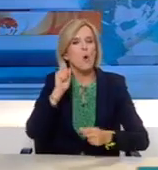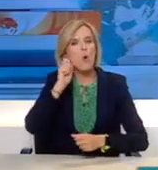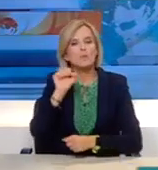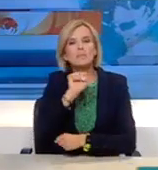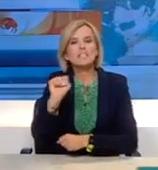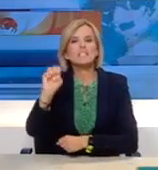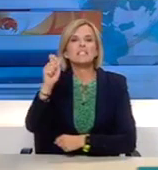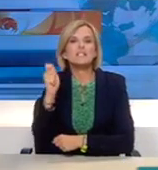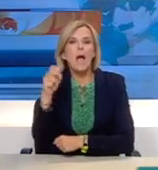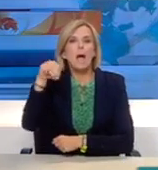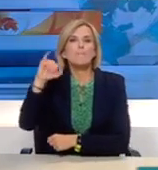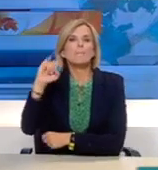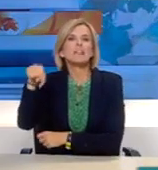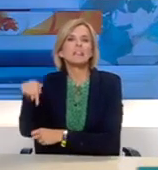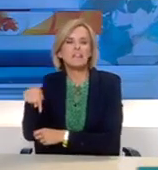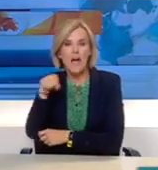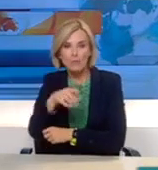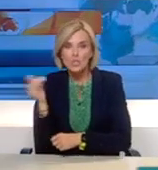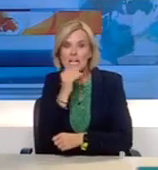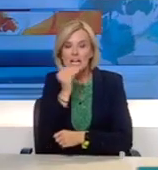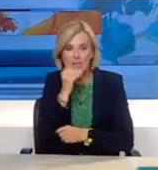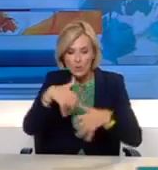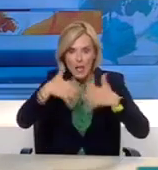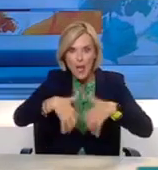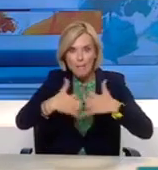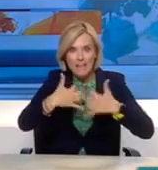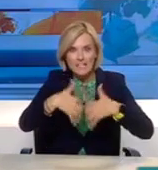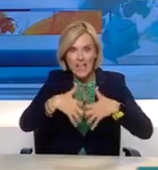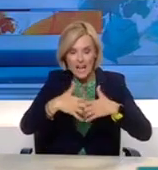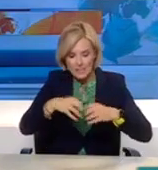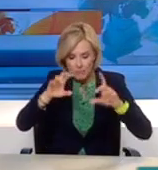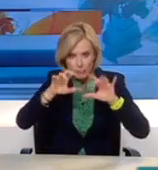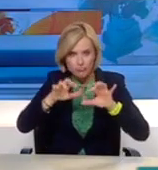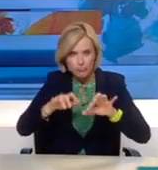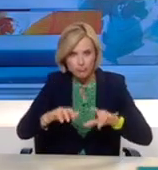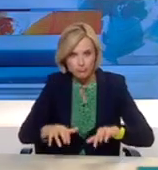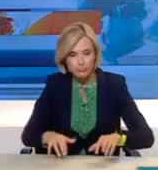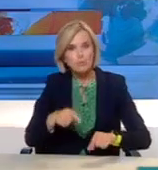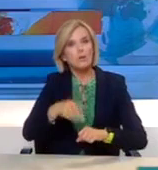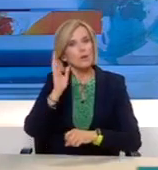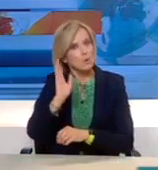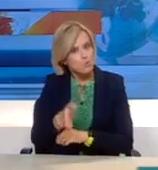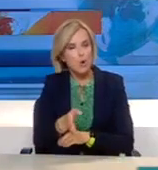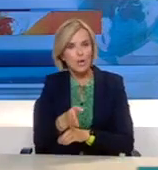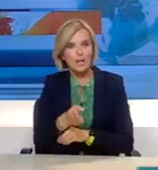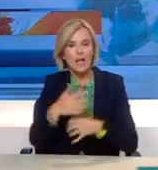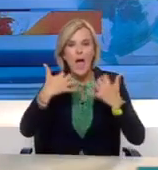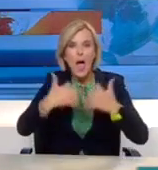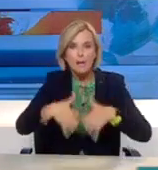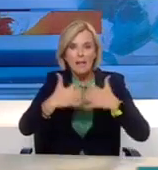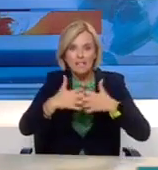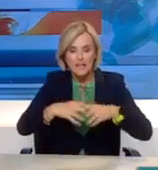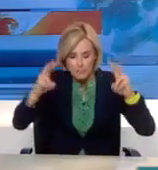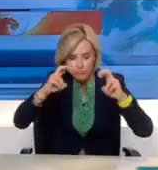είναι 1 εκατομμύριο φορές ισχυρότερος και ταχύτερος από τους υπολογιστές της εποχής εκείνης, μπορούν να κάνουν πολλές επεξεργασίες